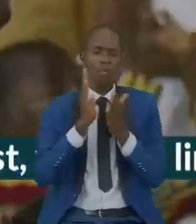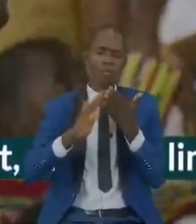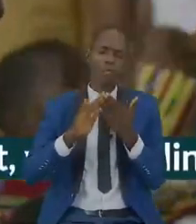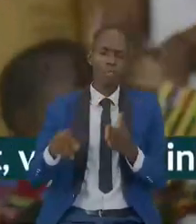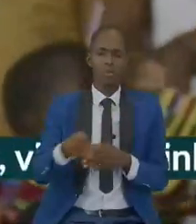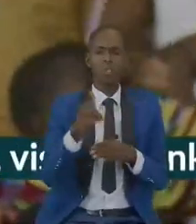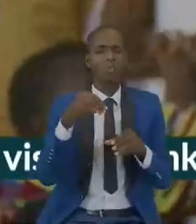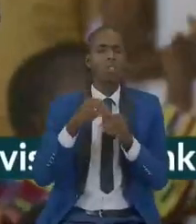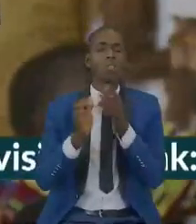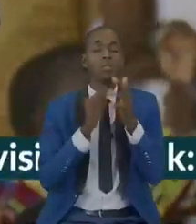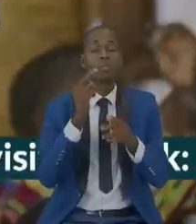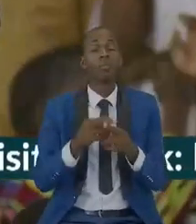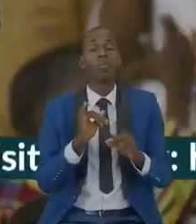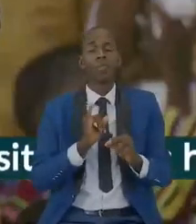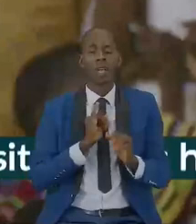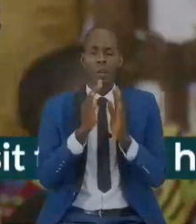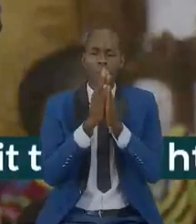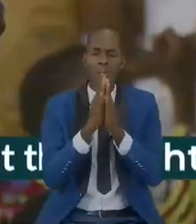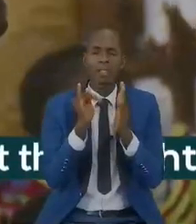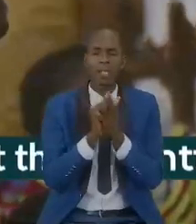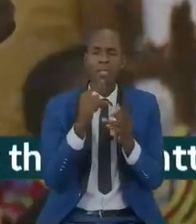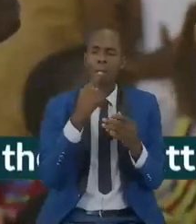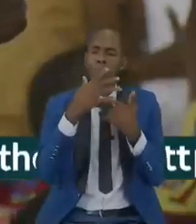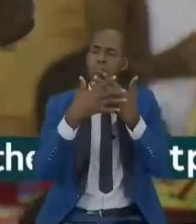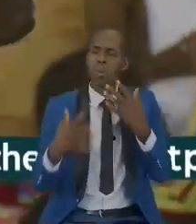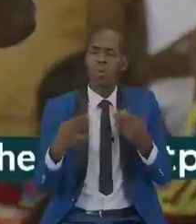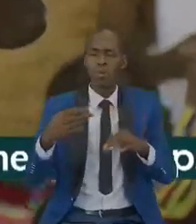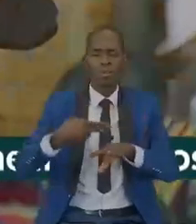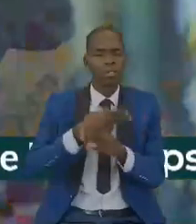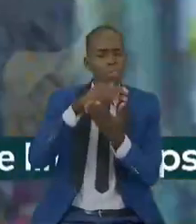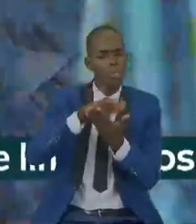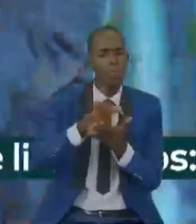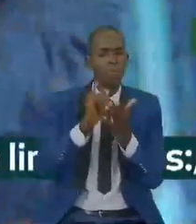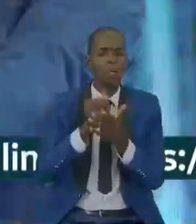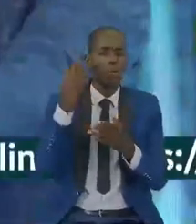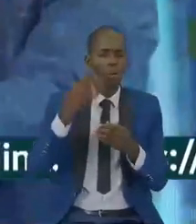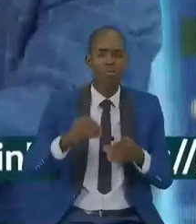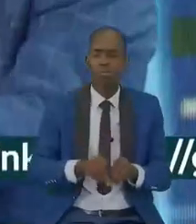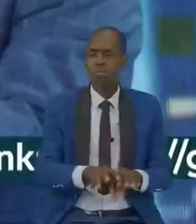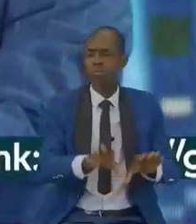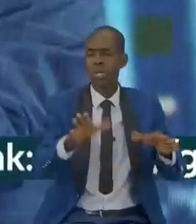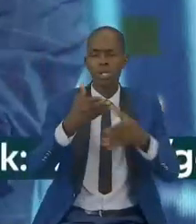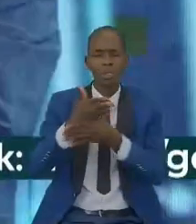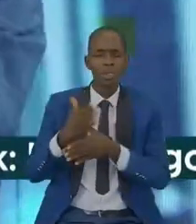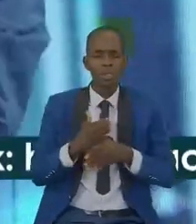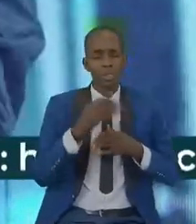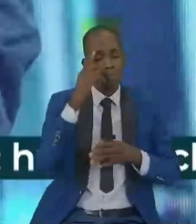ta bonté qui les conduisent au salut, je prie que tu leur pardonnes au nom de Jésus, que le sang de l'agneau qui est versé pour